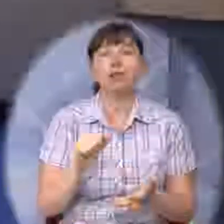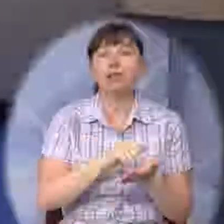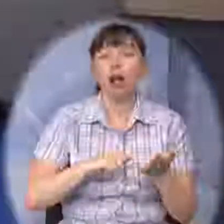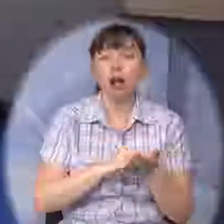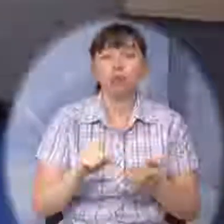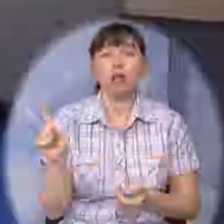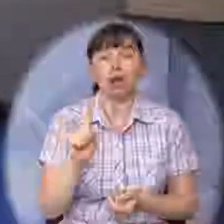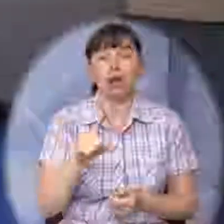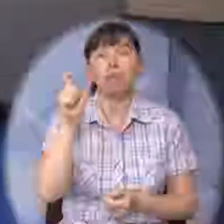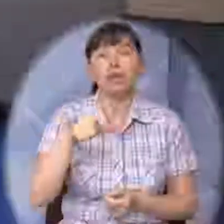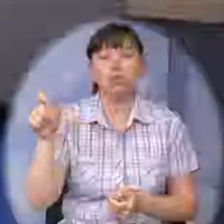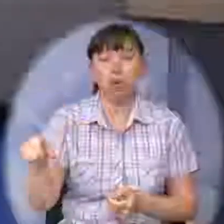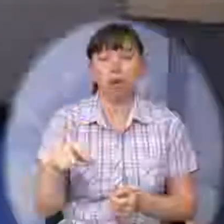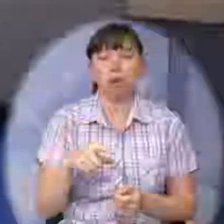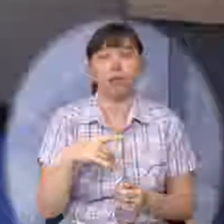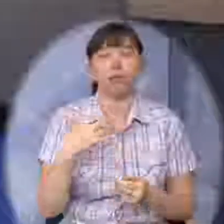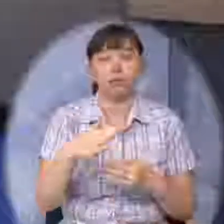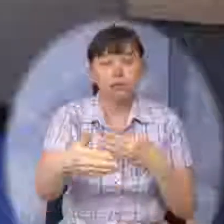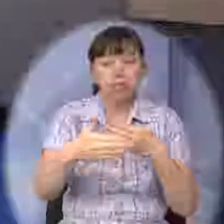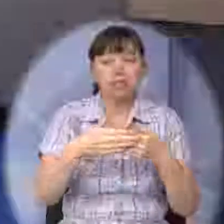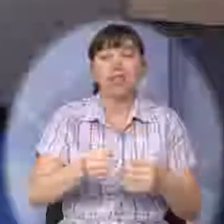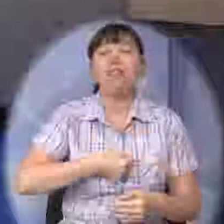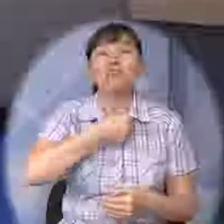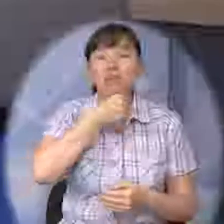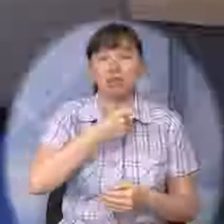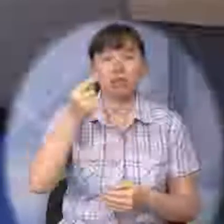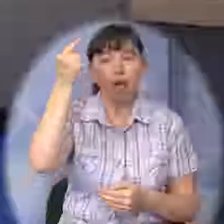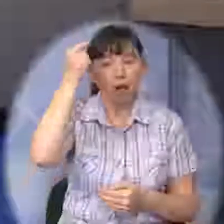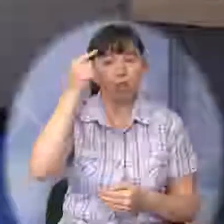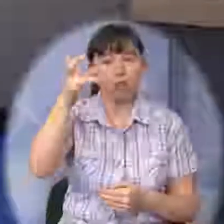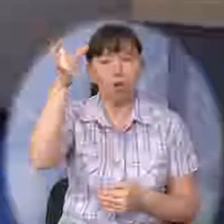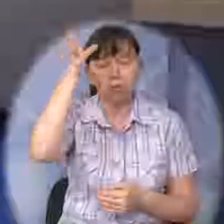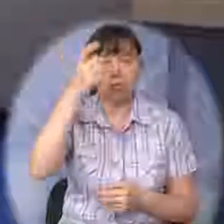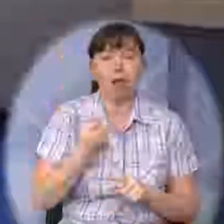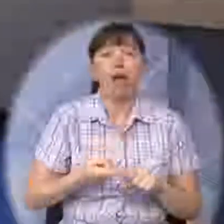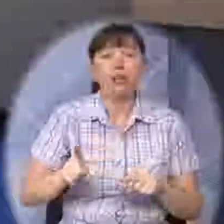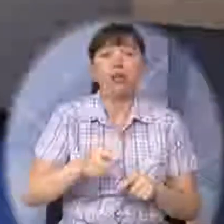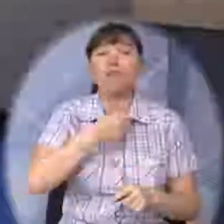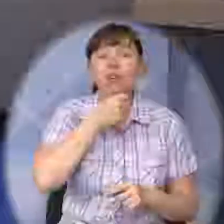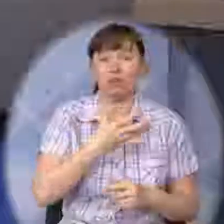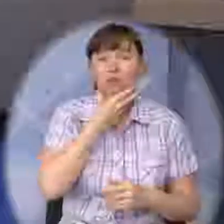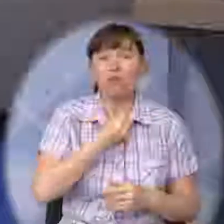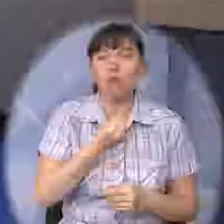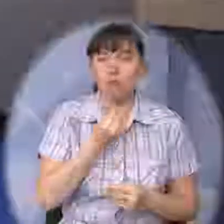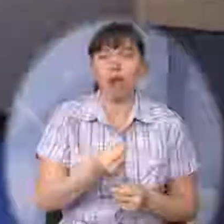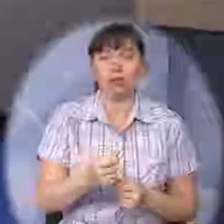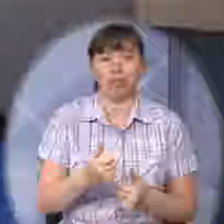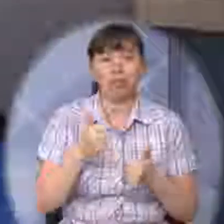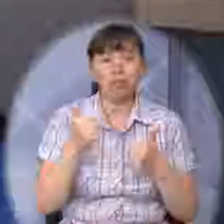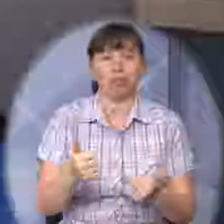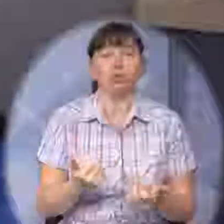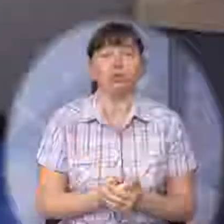cauza că persoanele ajunse la vârsta înțelepciunii, la o vârstă frumoasă, ar trebui să fie o vârstă